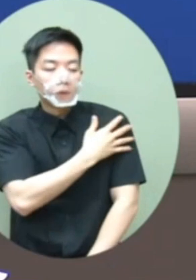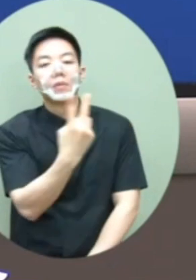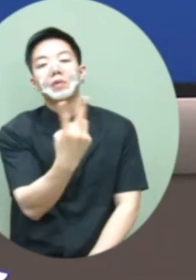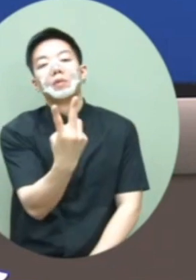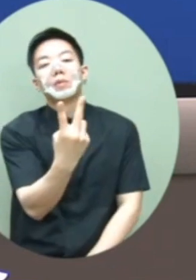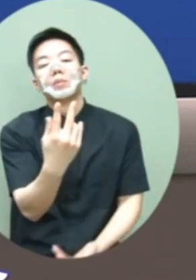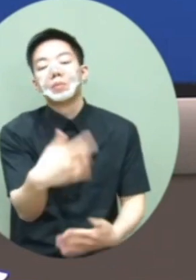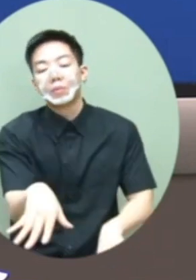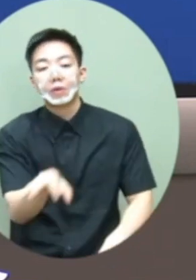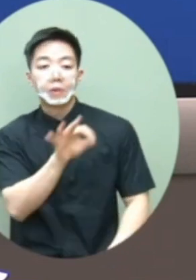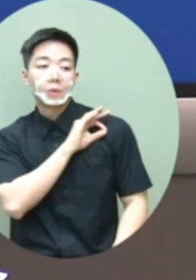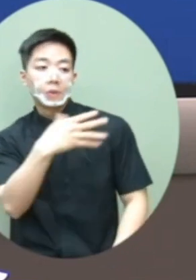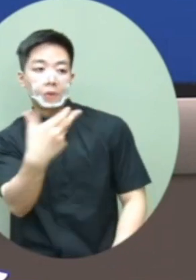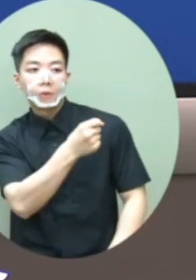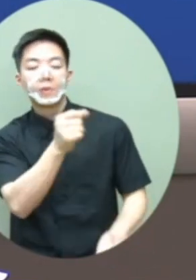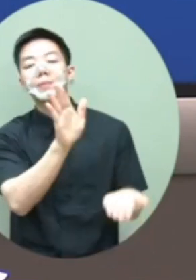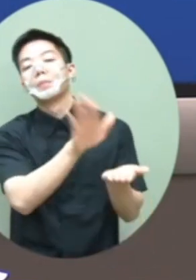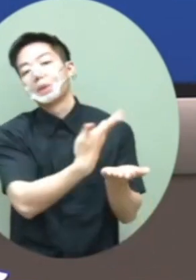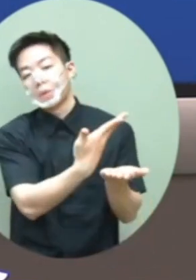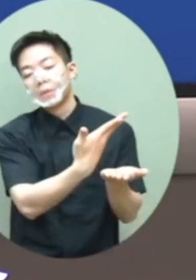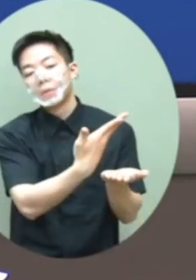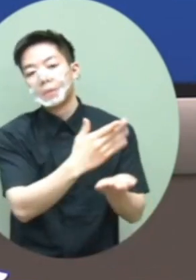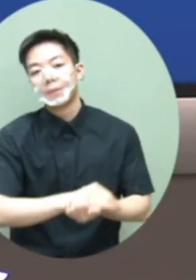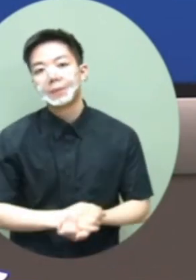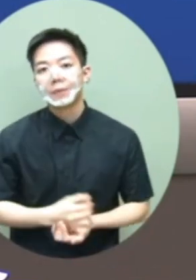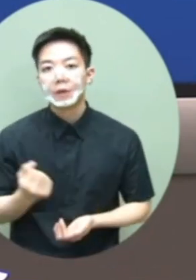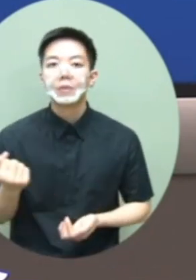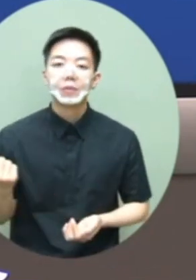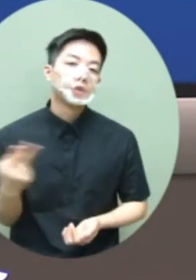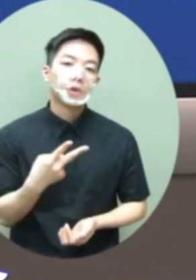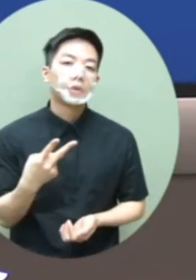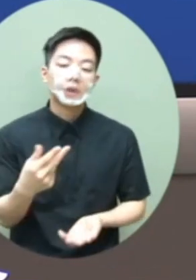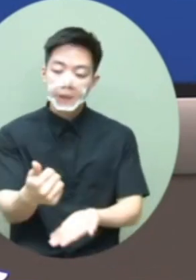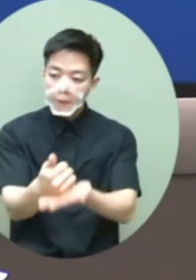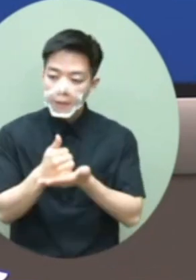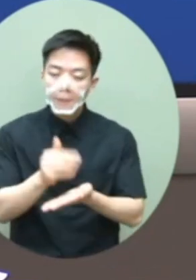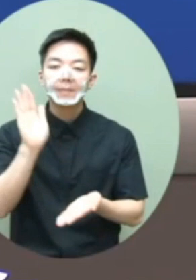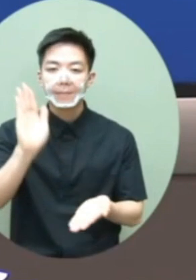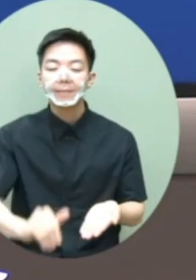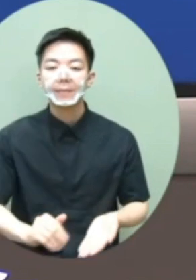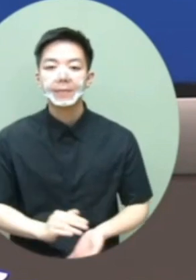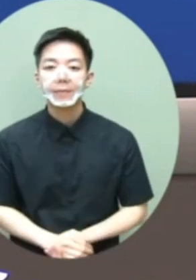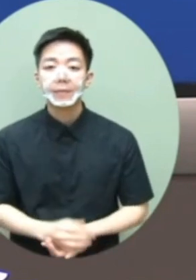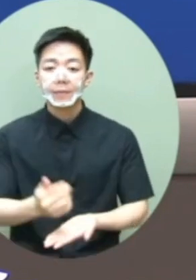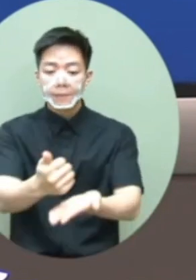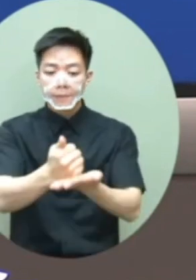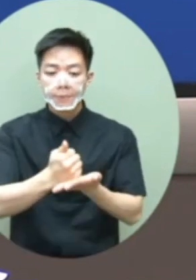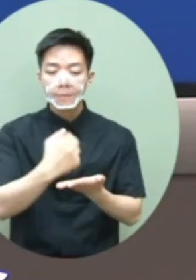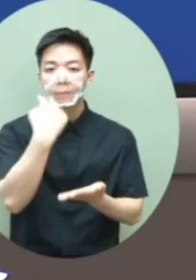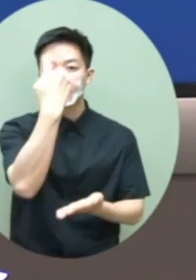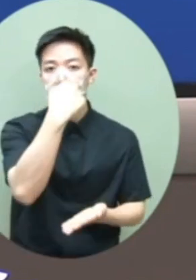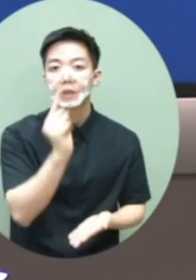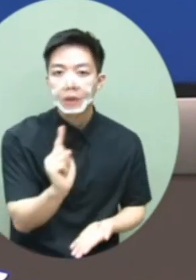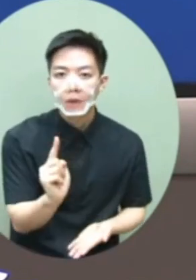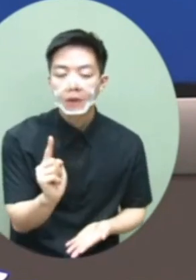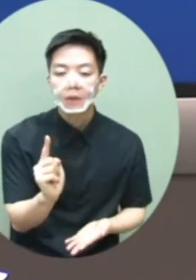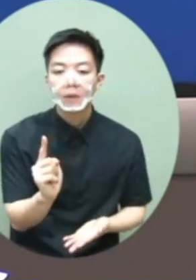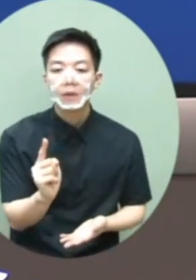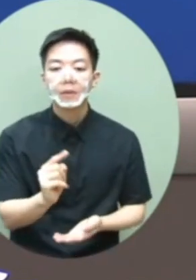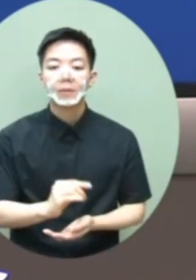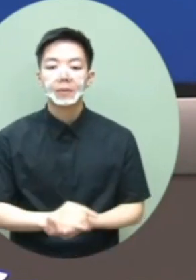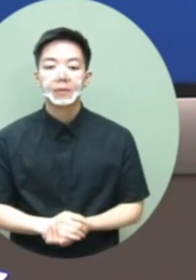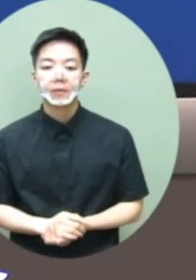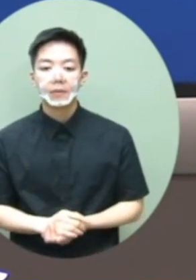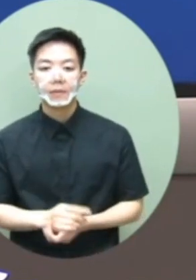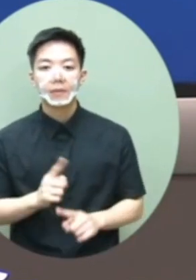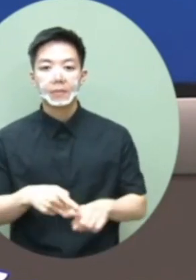冇主席嚇，咁所以我係會再次委任嘅嚇。咁委任嘅人選咧都係一定係嚟自